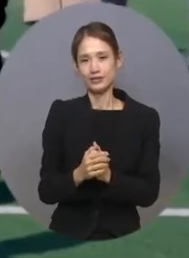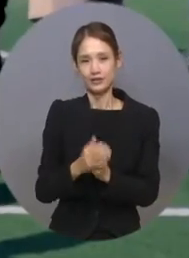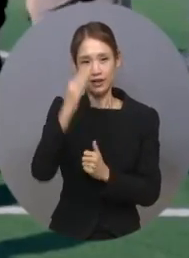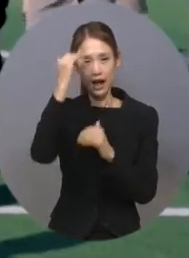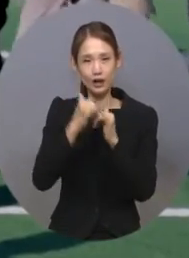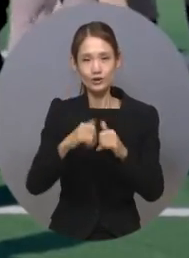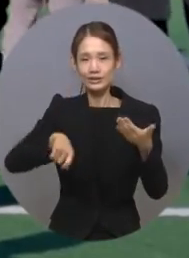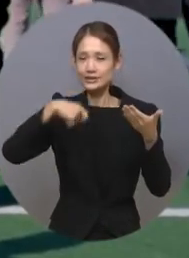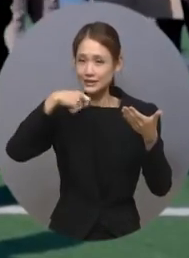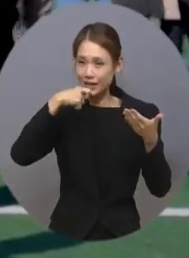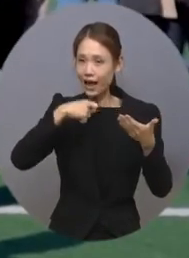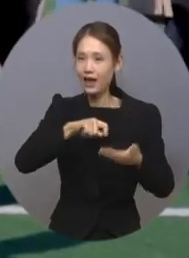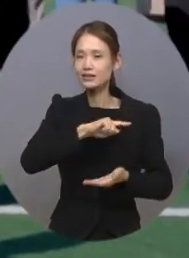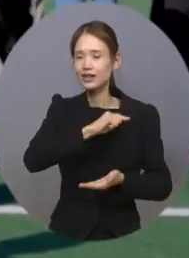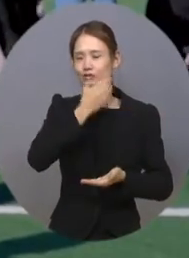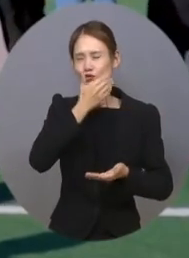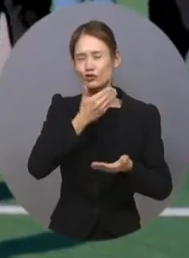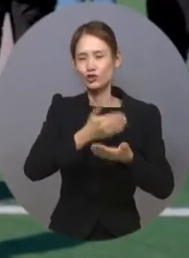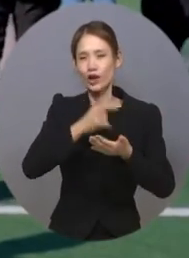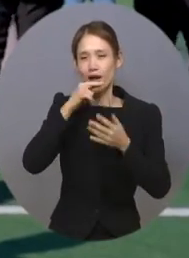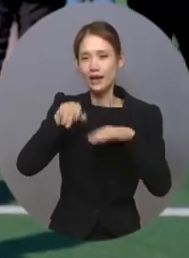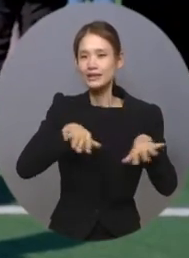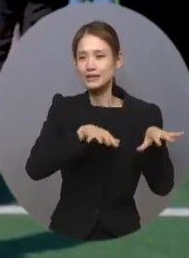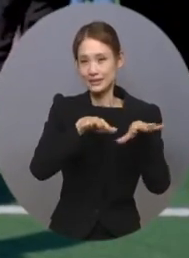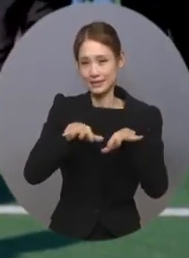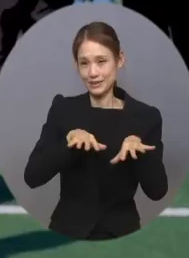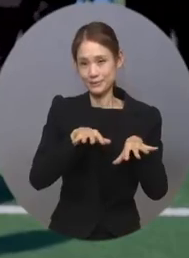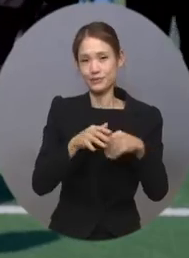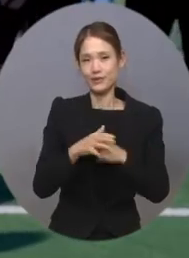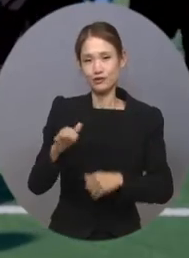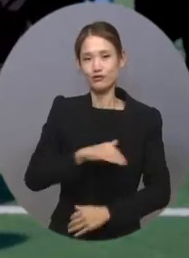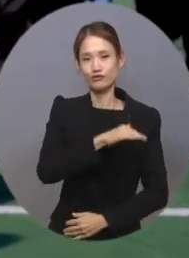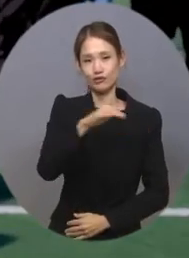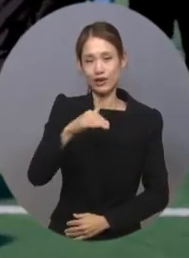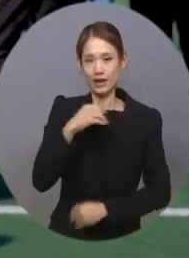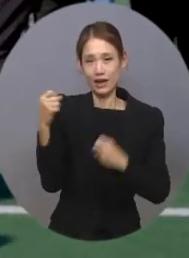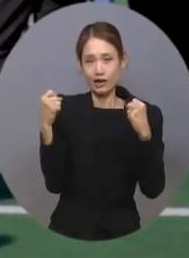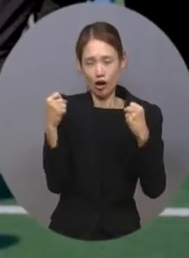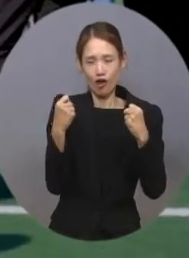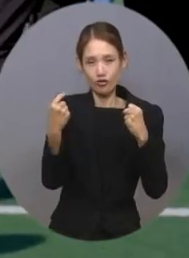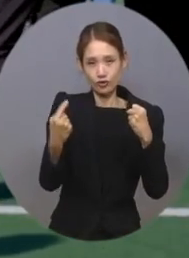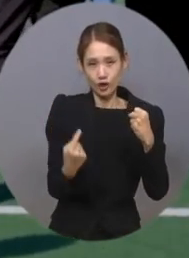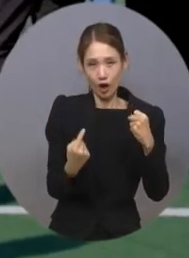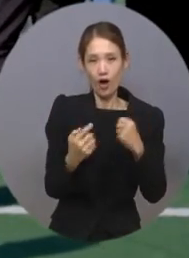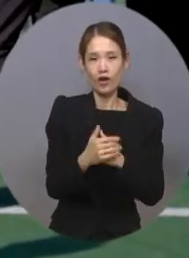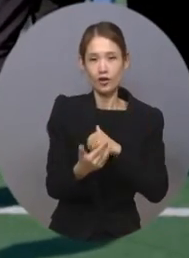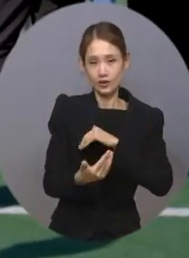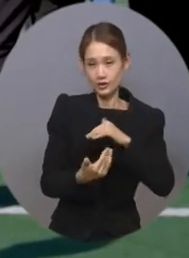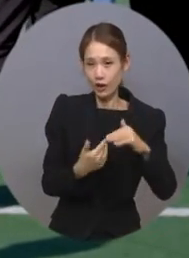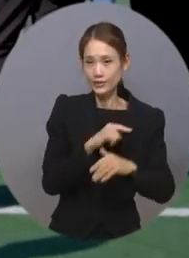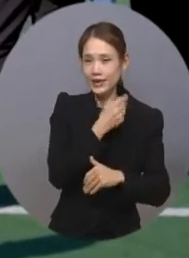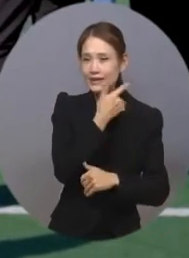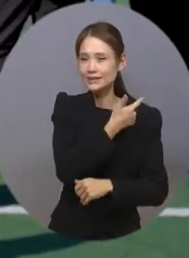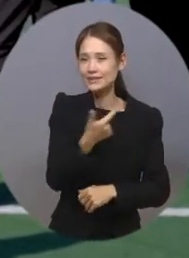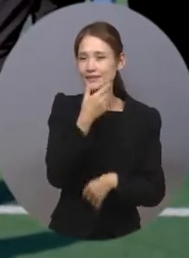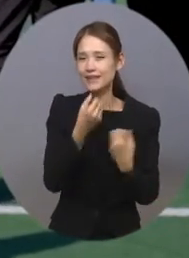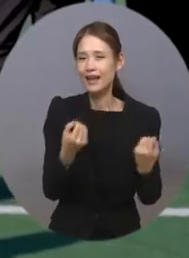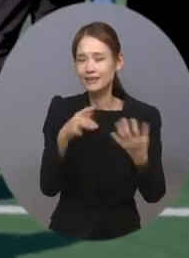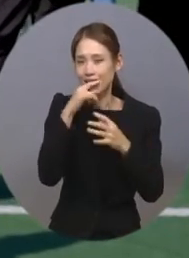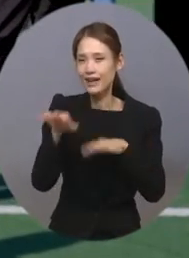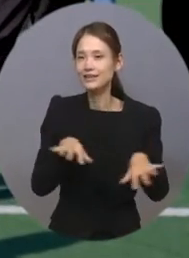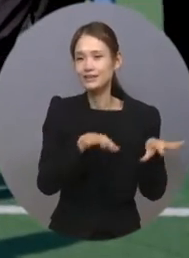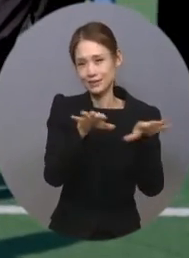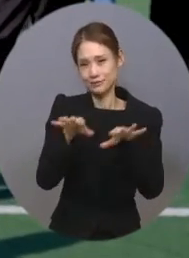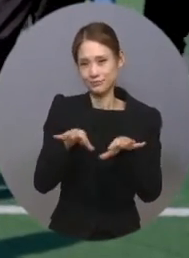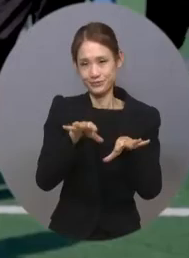한국인들의 식탁에서 가장 중요한 김치. 우리에게는 겨울이 오기 전에 해야 하는 가장 큰 행사 중 하나가